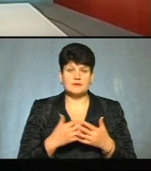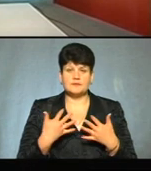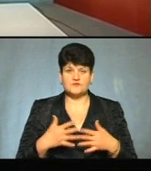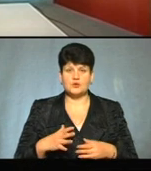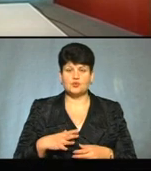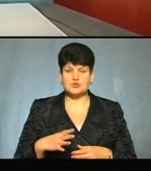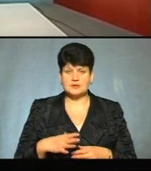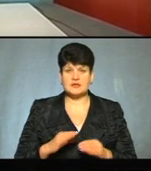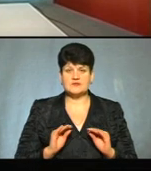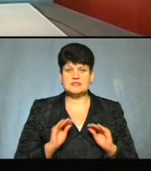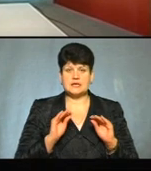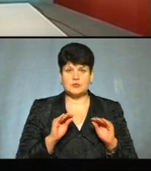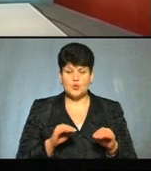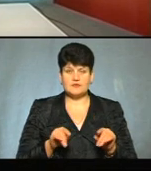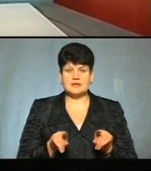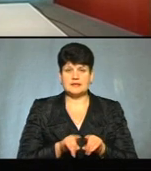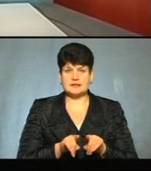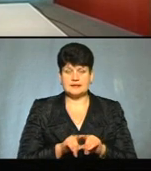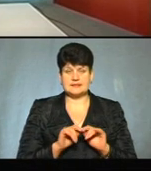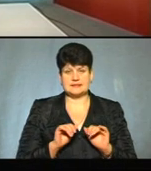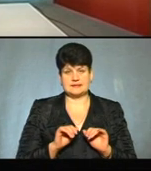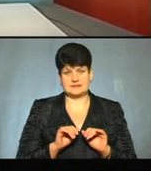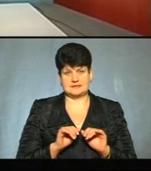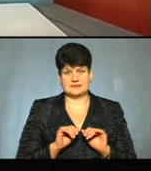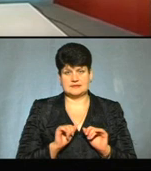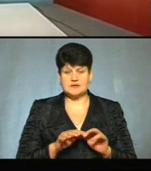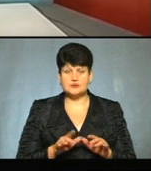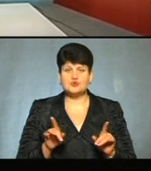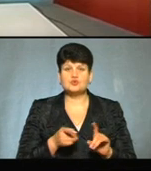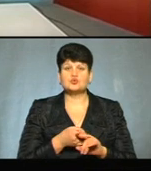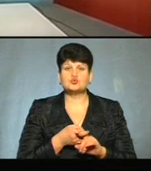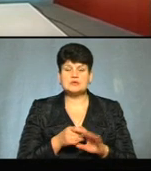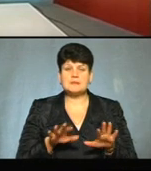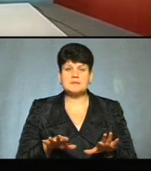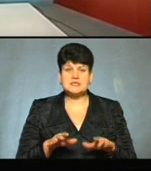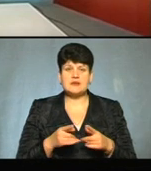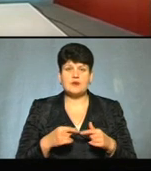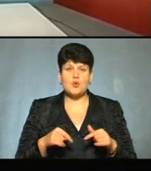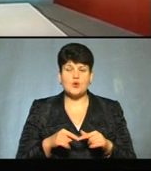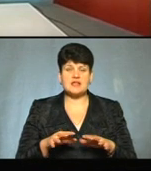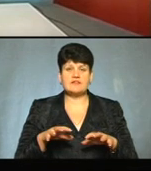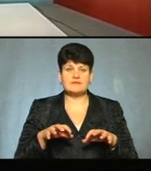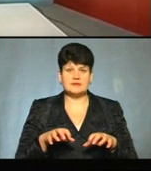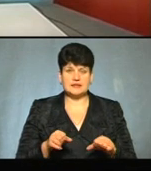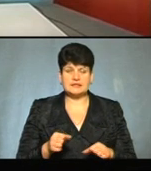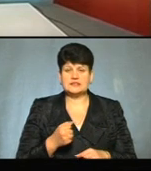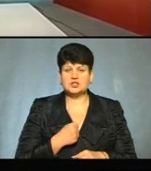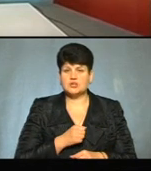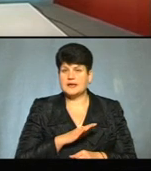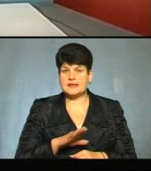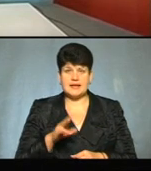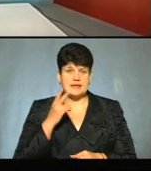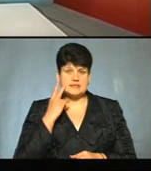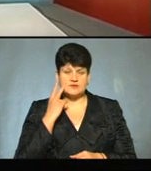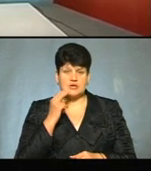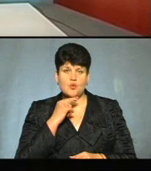документація, і ми вже очікуємо на встановлення таких засобів. Що стосується місцевих органів влади, на жаль, не